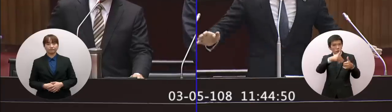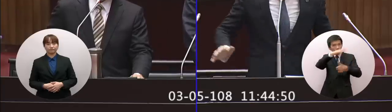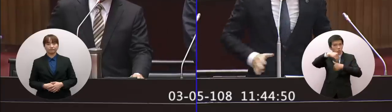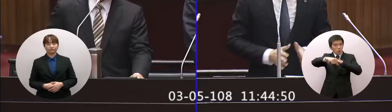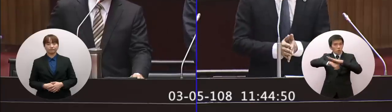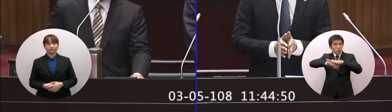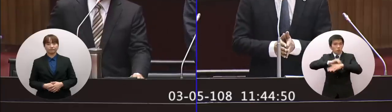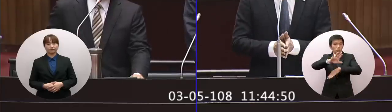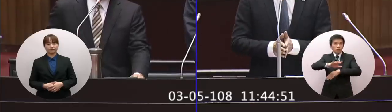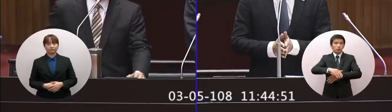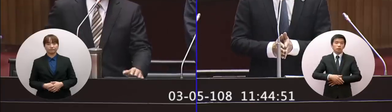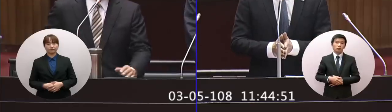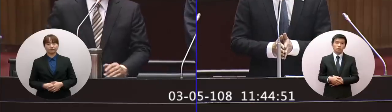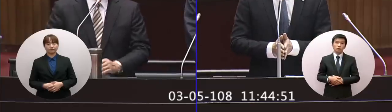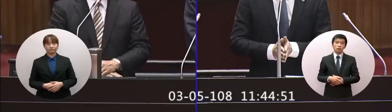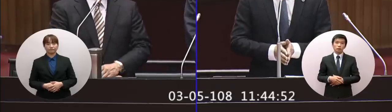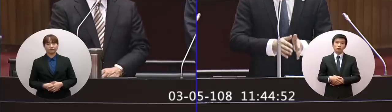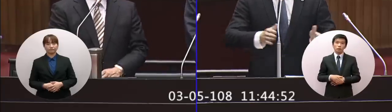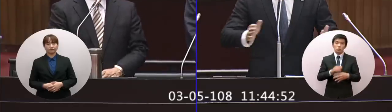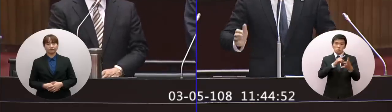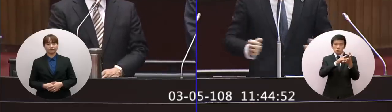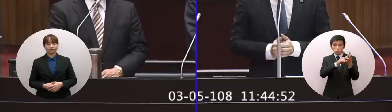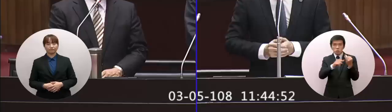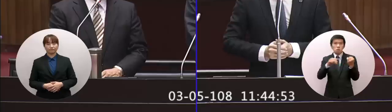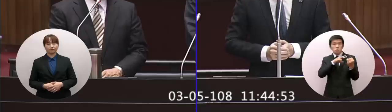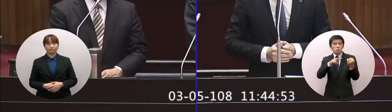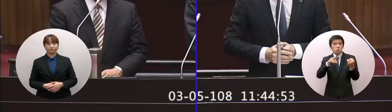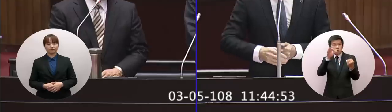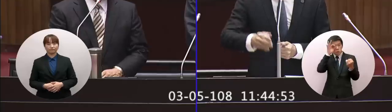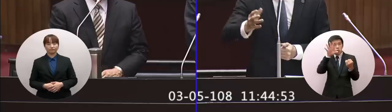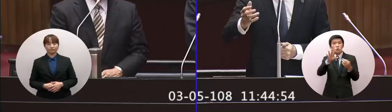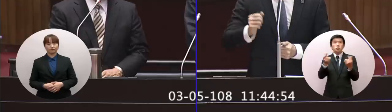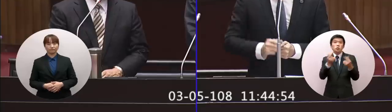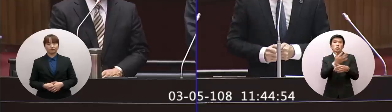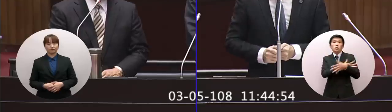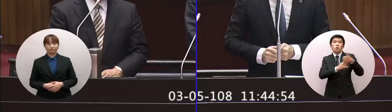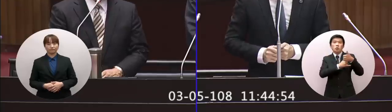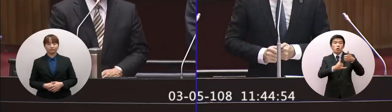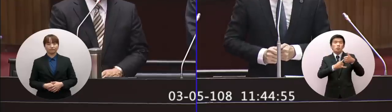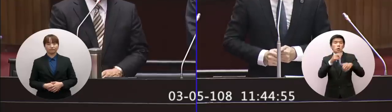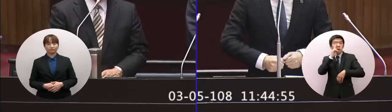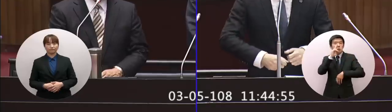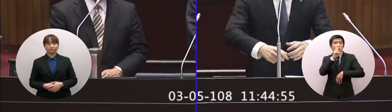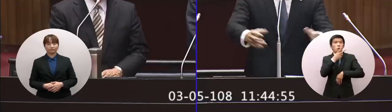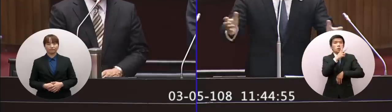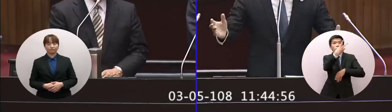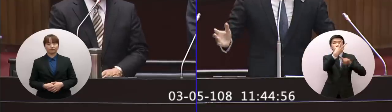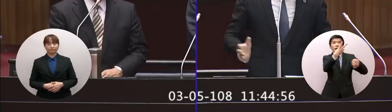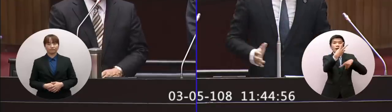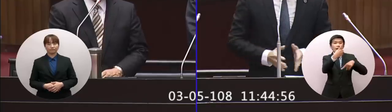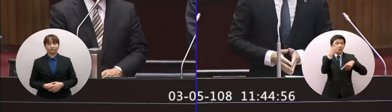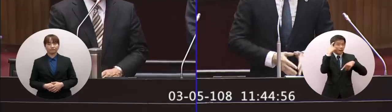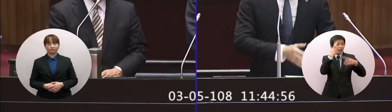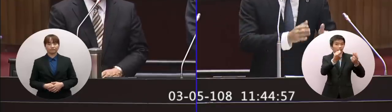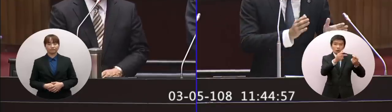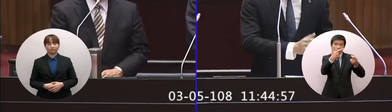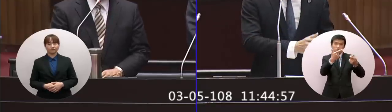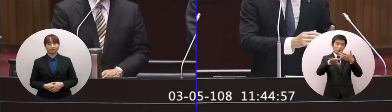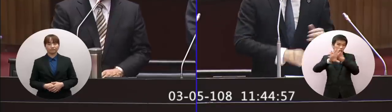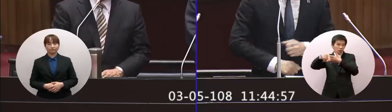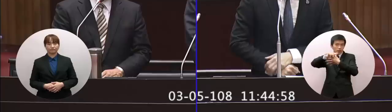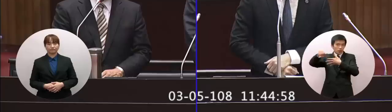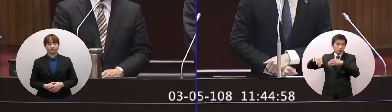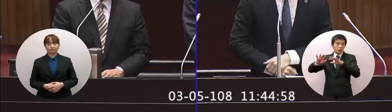讲，这个内容会看得出来啦吼。其实不是像头拄啊，单委员讲的是恁两个认为啦吼。其实这个内容看得出来，即